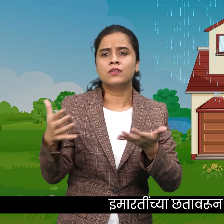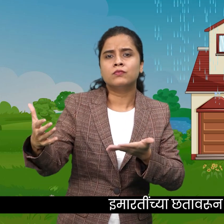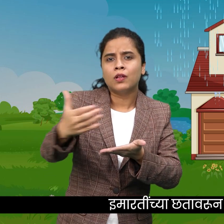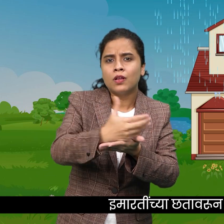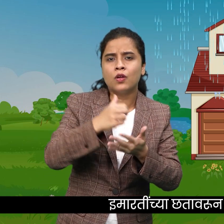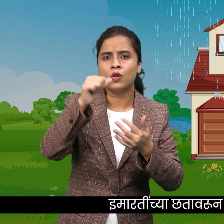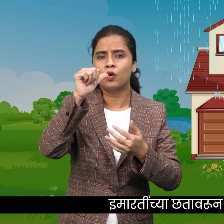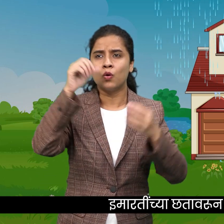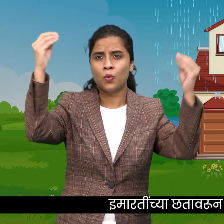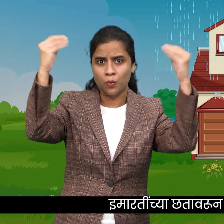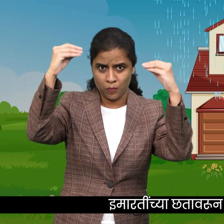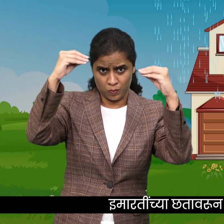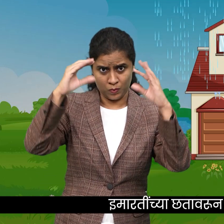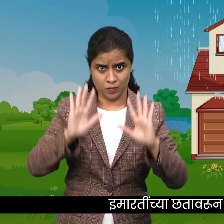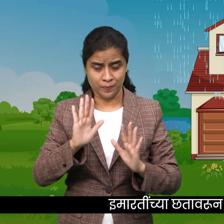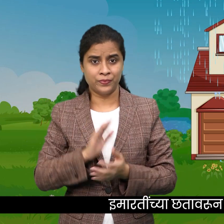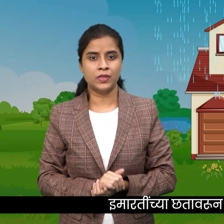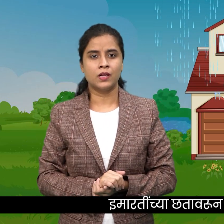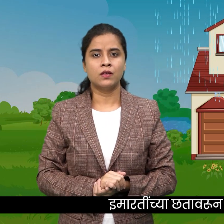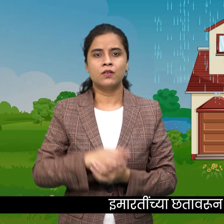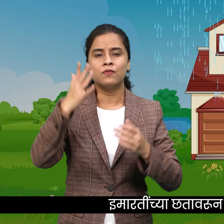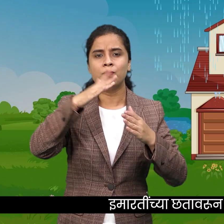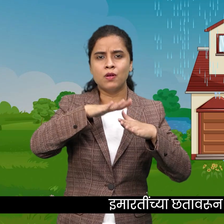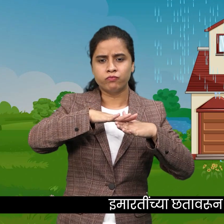इमारतींच्या छतावरून पावसाचे पाणी गोळा करण्याच्या